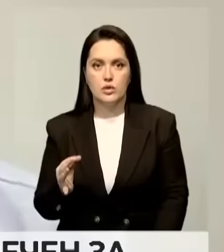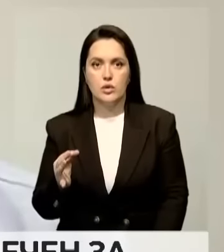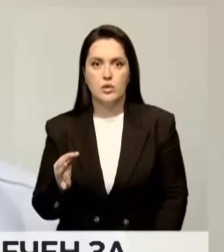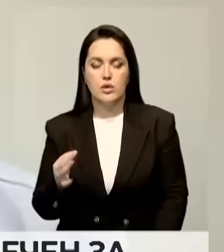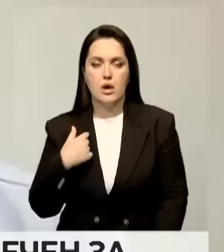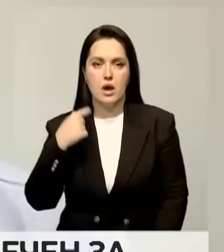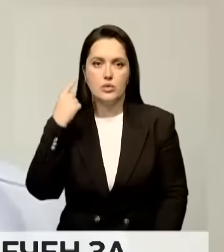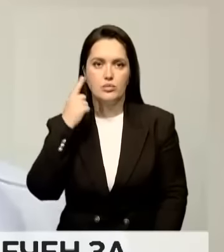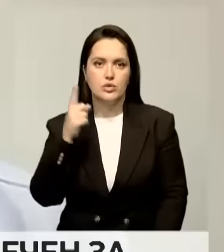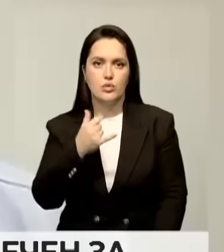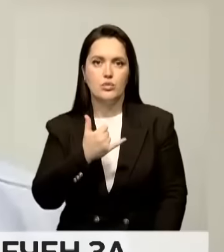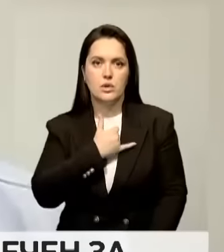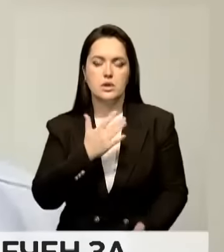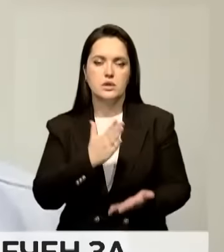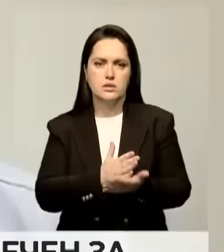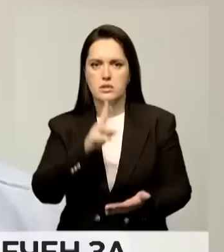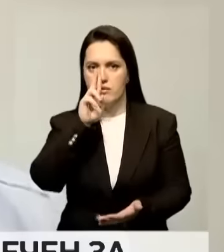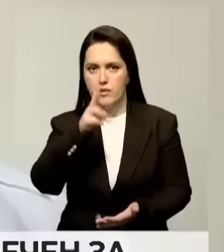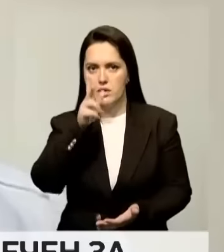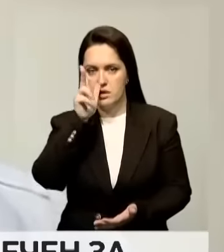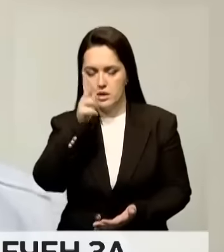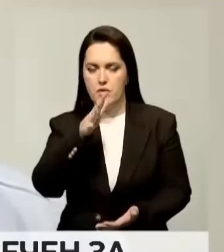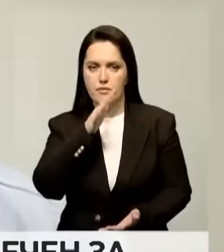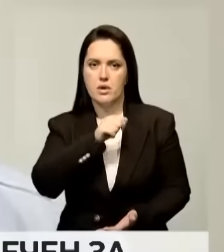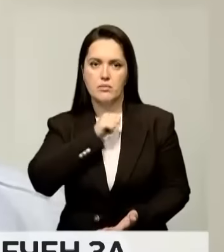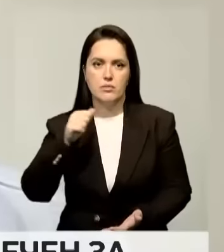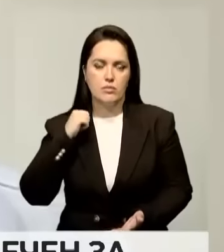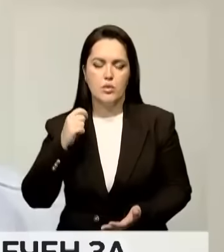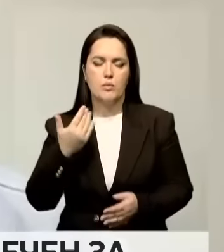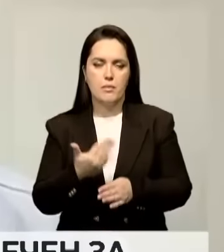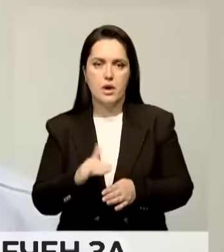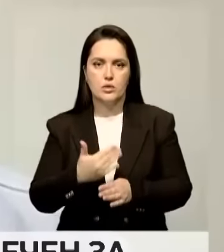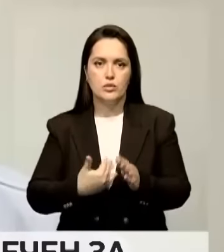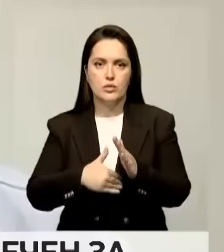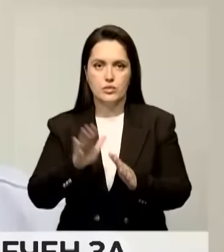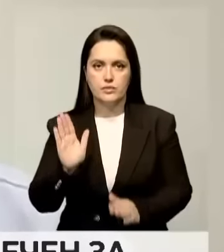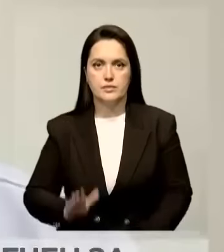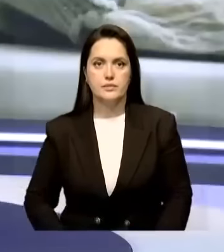однако, я думаю, что у нас есть 2-3 года потихонечку улучшать диверсификацию.